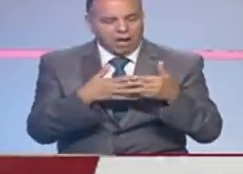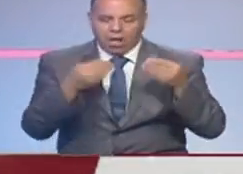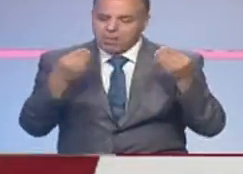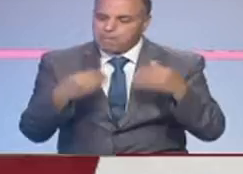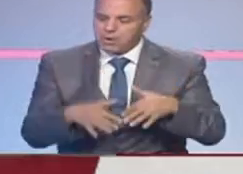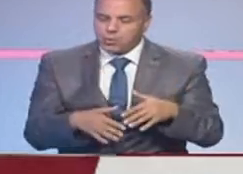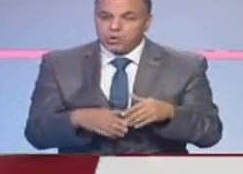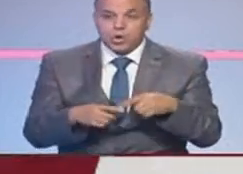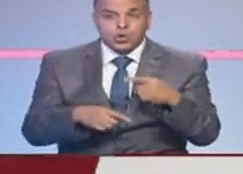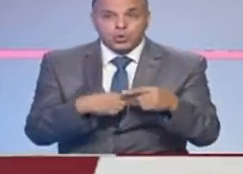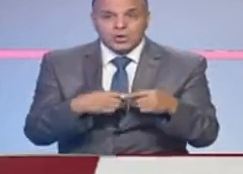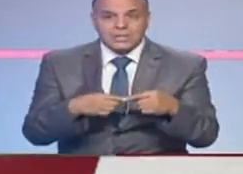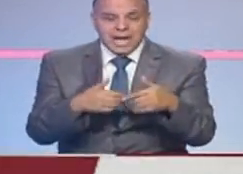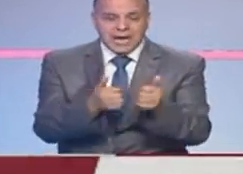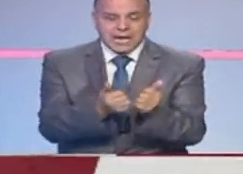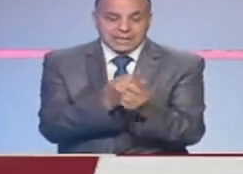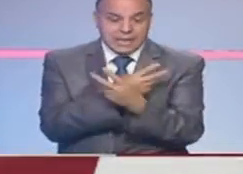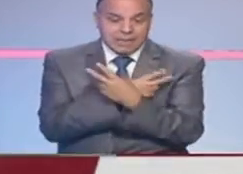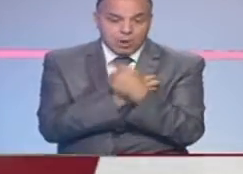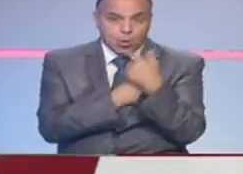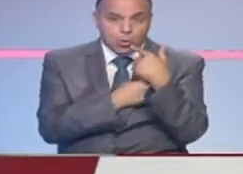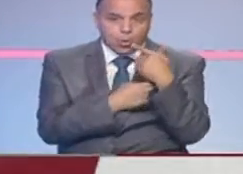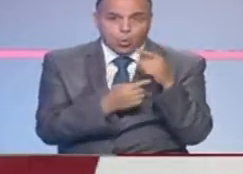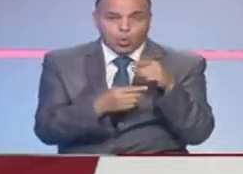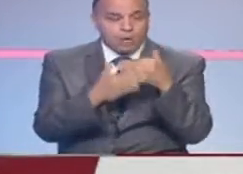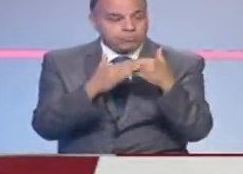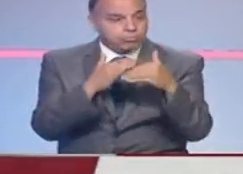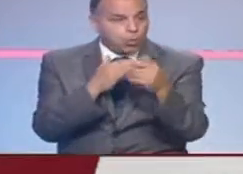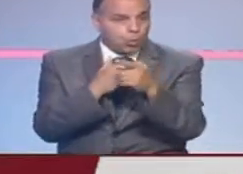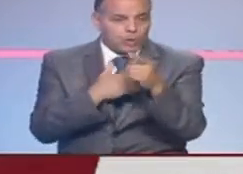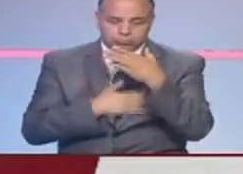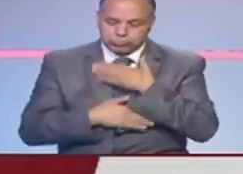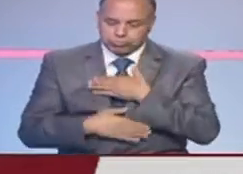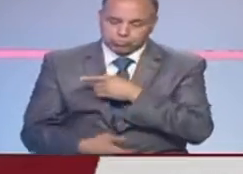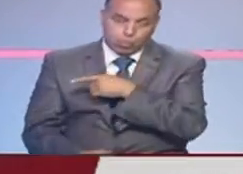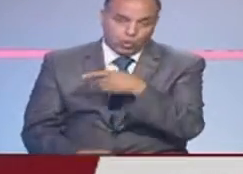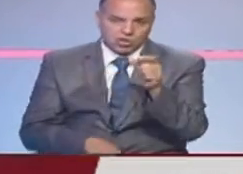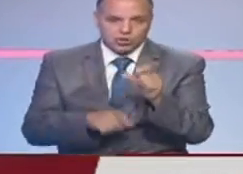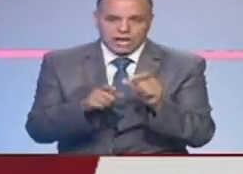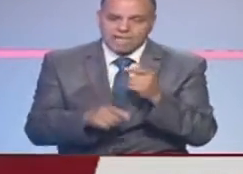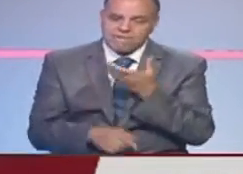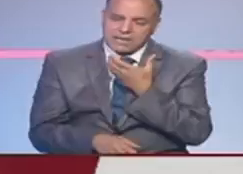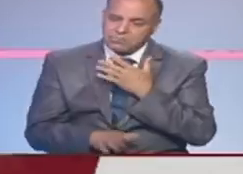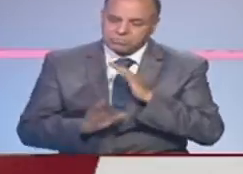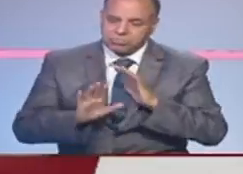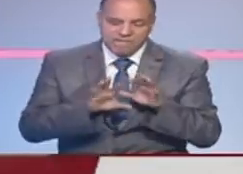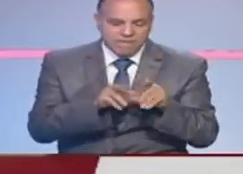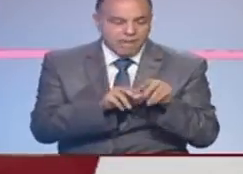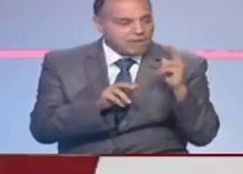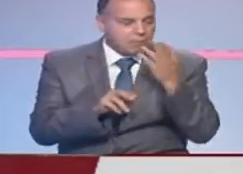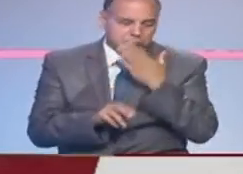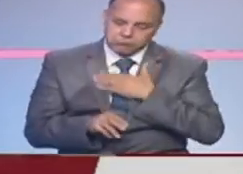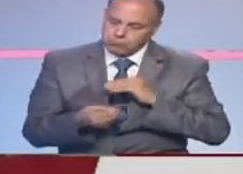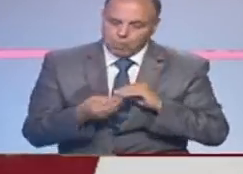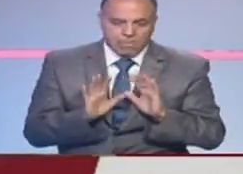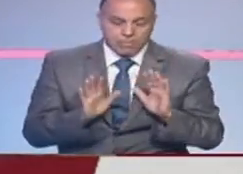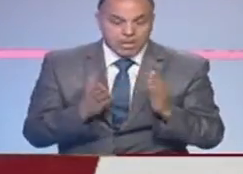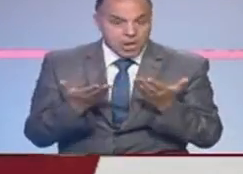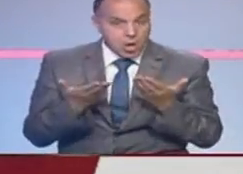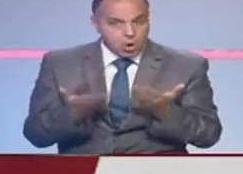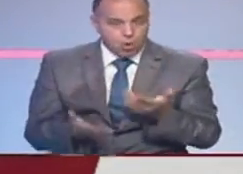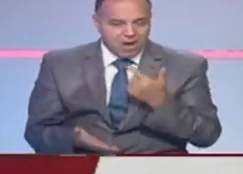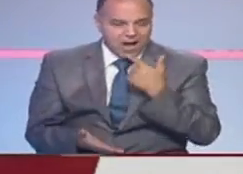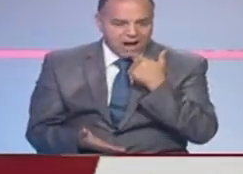تواصل حركه طالبان في توجيه الرسائل التصميميه للشعب الافغاني والاسره الدوليه اليوم